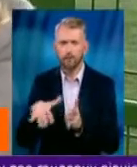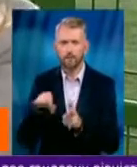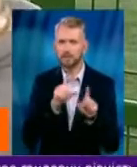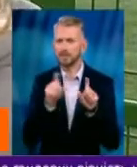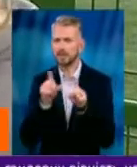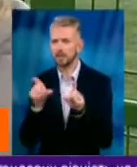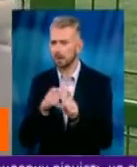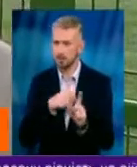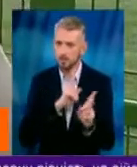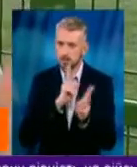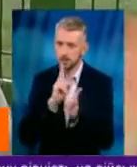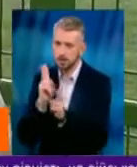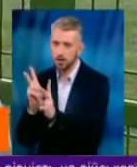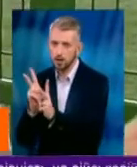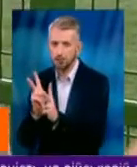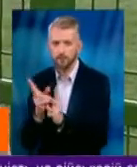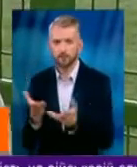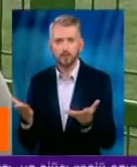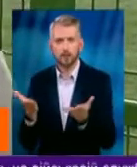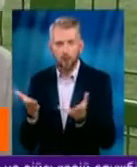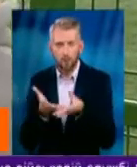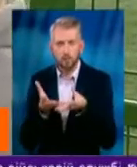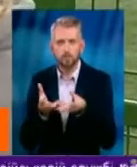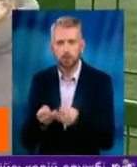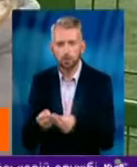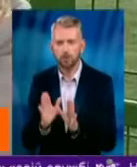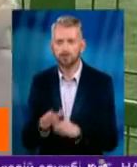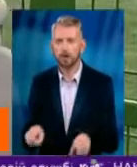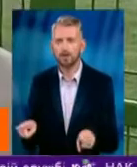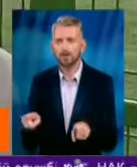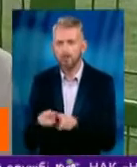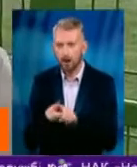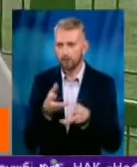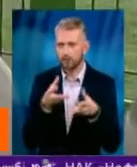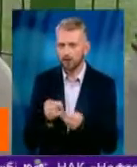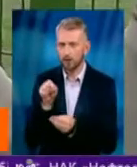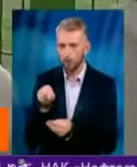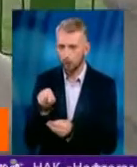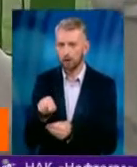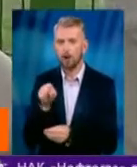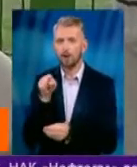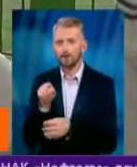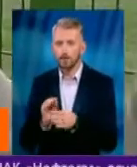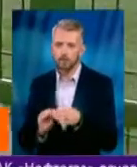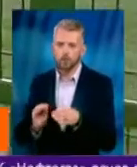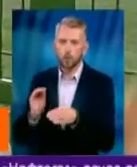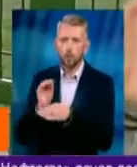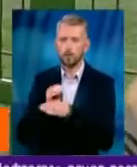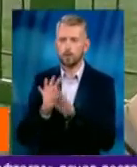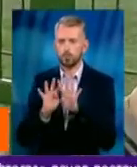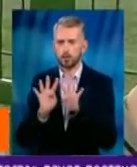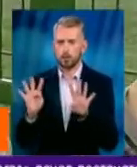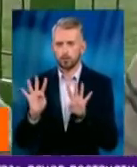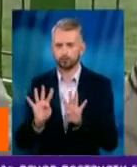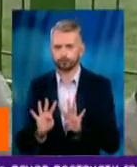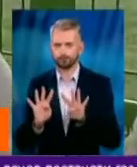інстанції можливі якось вплинули, лише такими речагами на нього вплинули. Він доварив цей паркан.